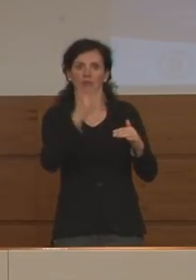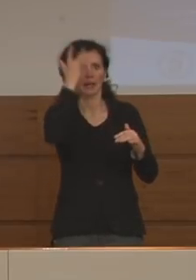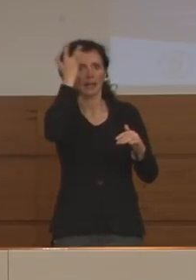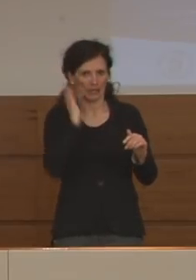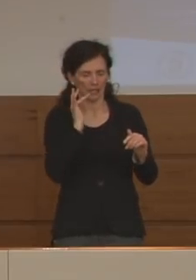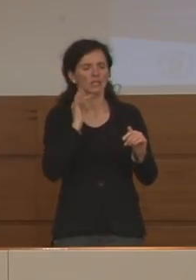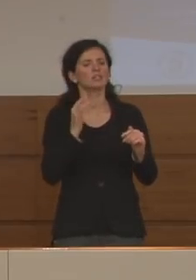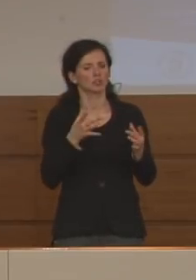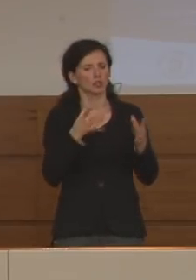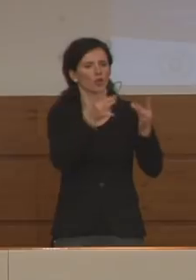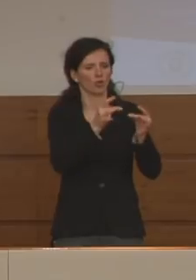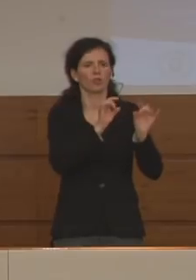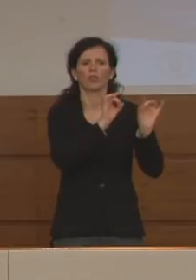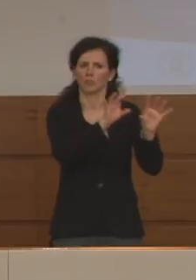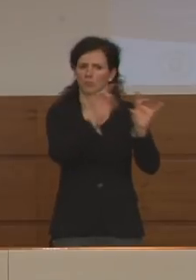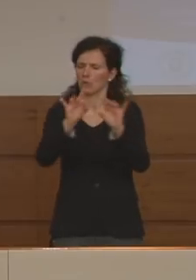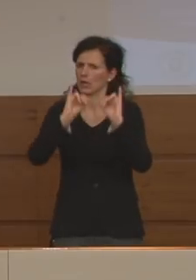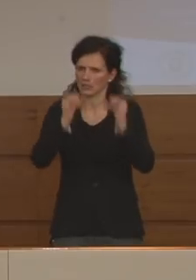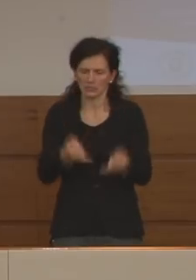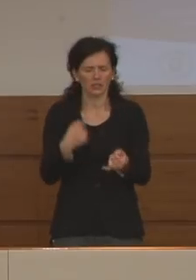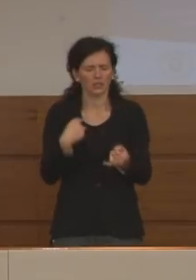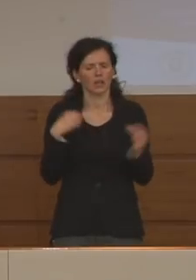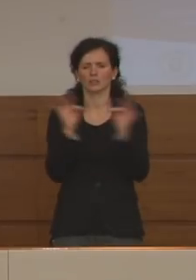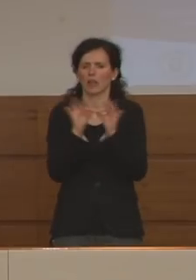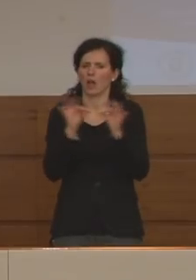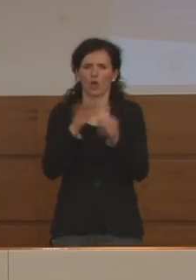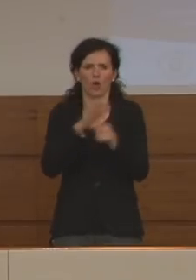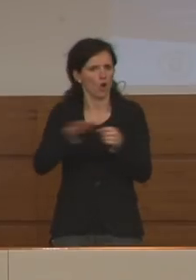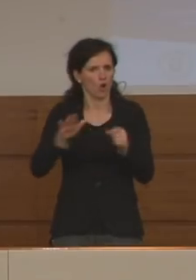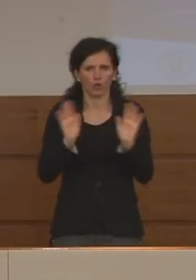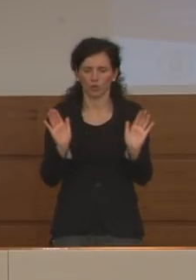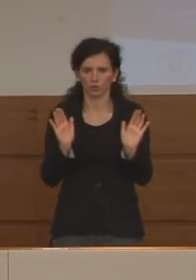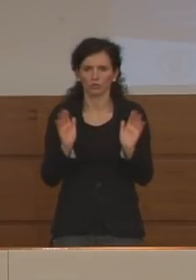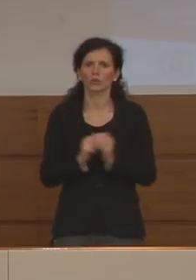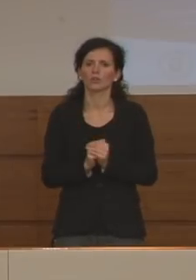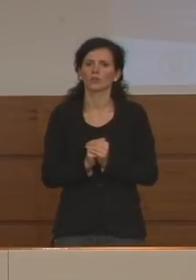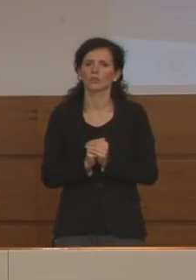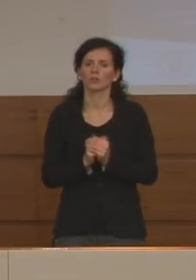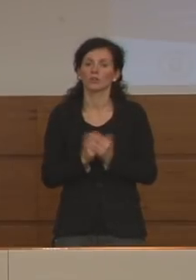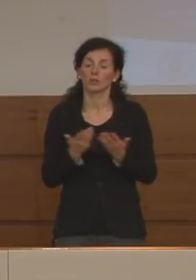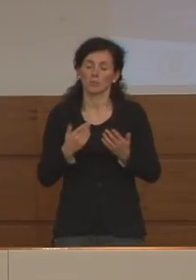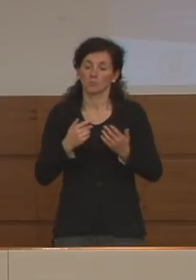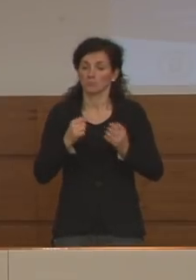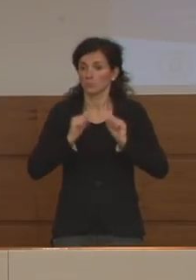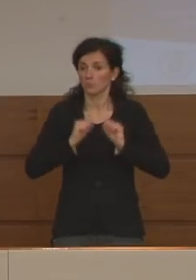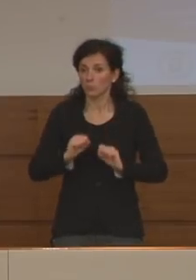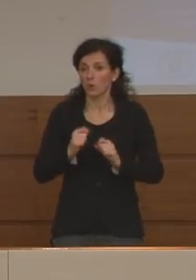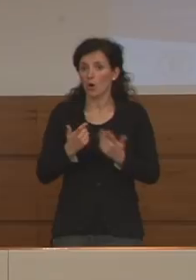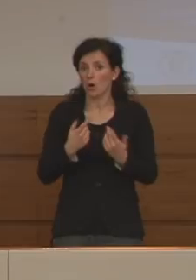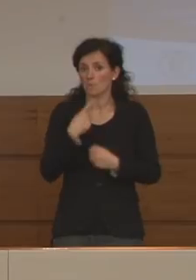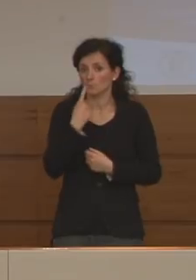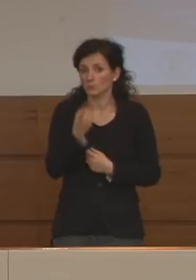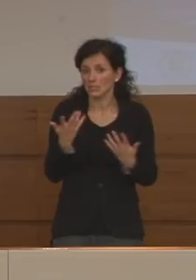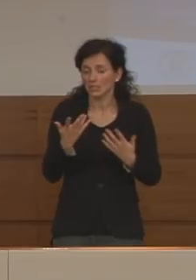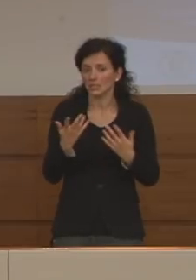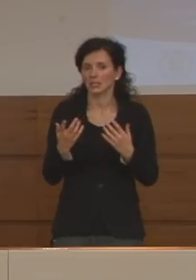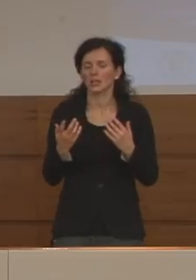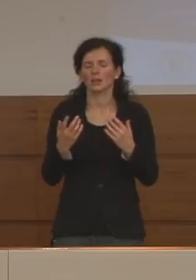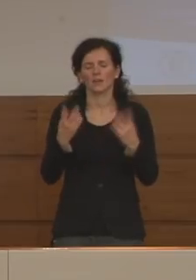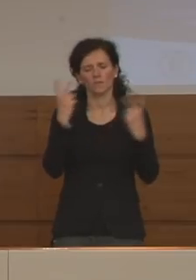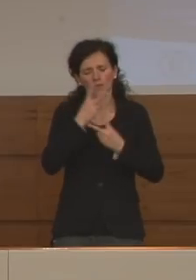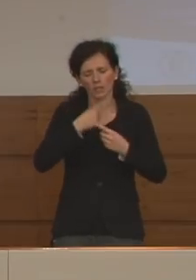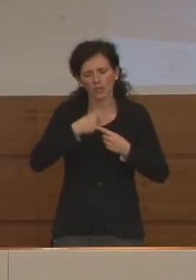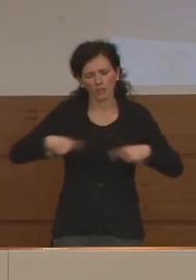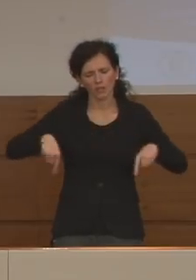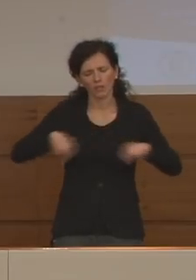dell'epidemia questo su questo siamo assolutamente d'accordo ma credo che possiamo concordare che si sta facendo nonni possibile